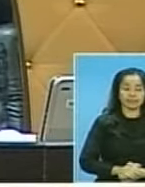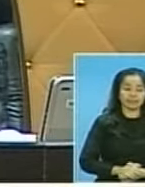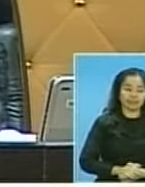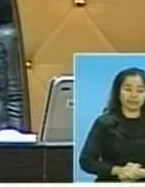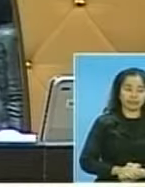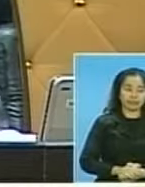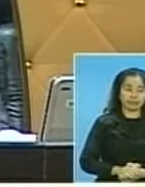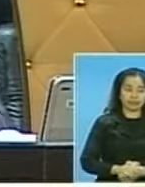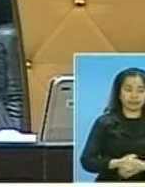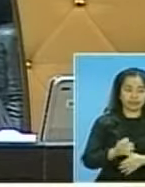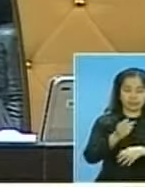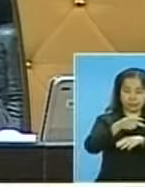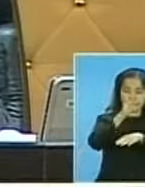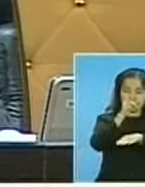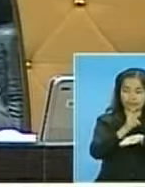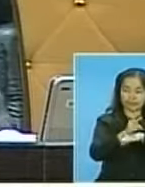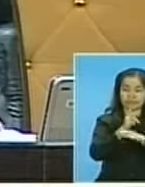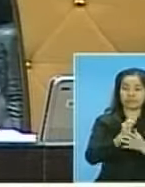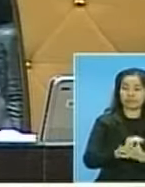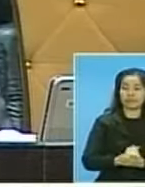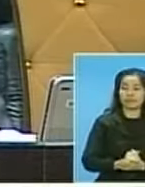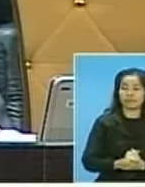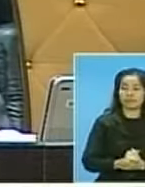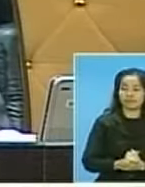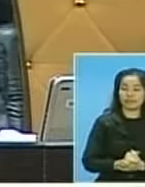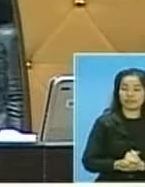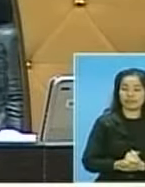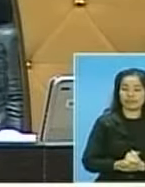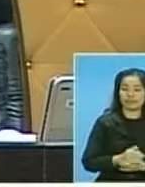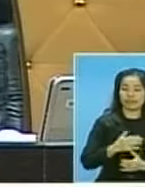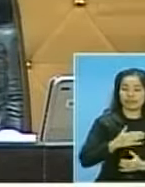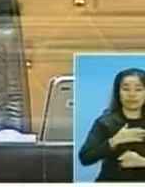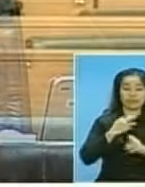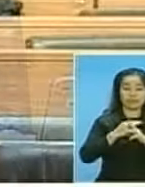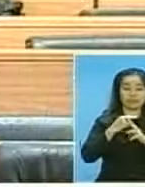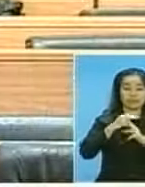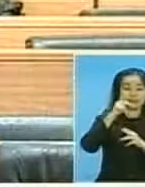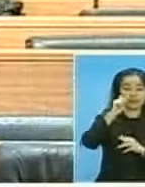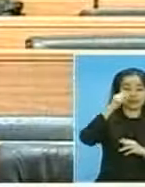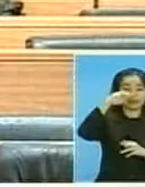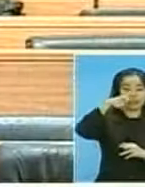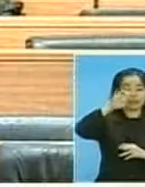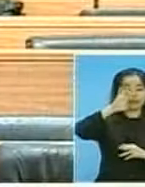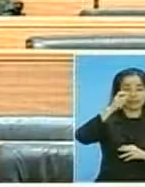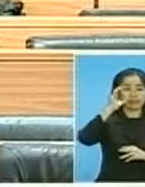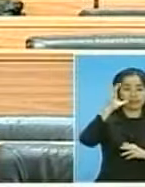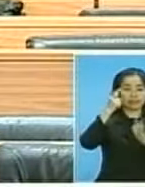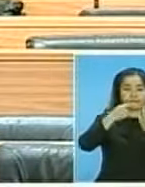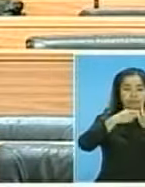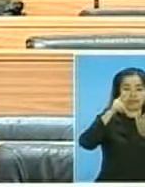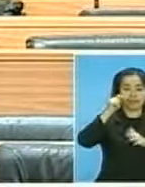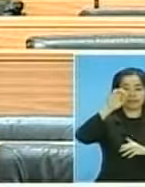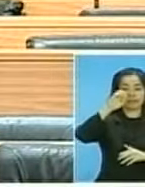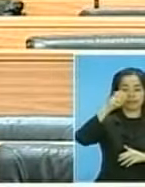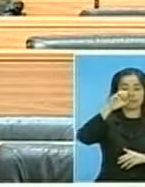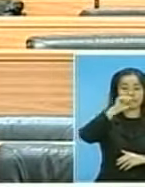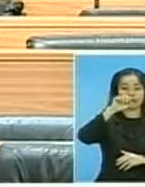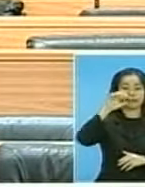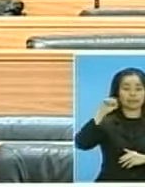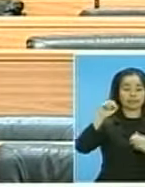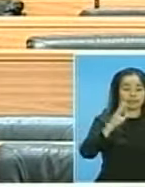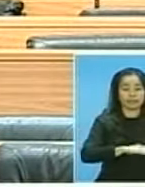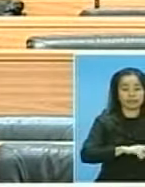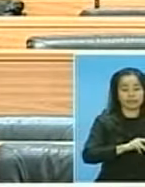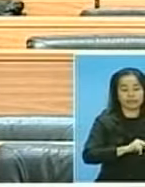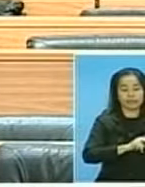กราบเรียนท่านประธานรัฐสภาที่เคารพกับผมนายอภิชาติศักดิ์เศษผู้แทนราษฎรจากจังหวัดนคร